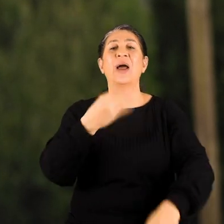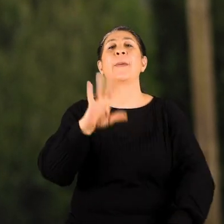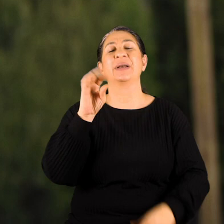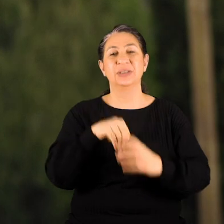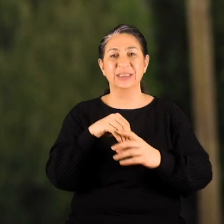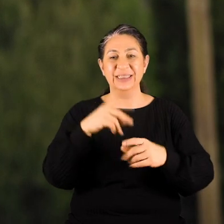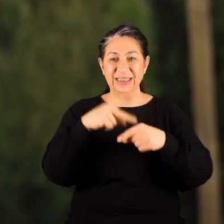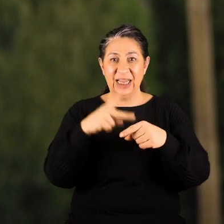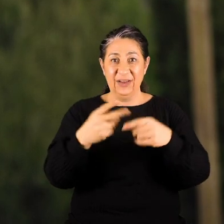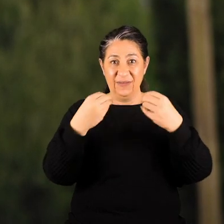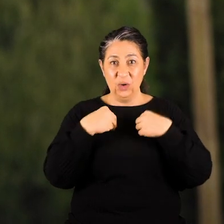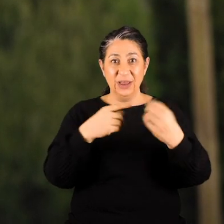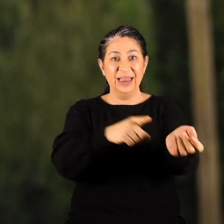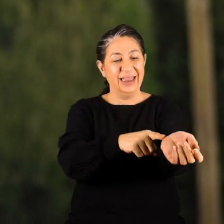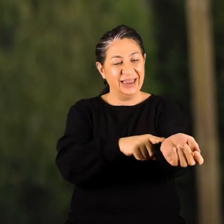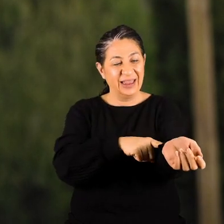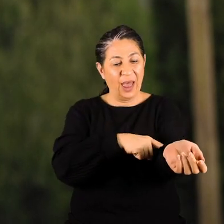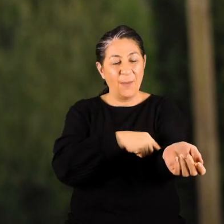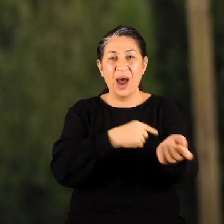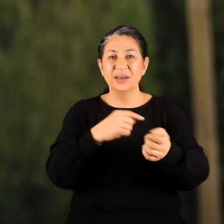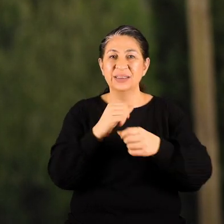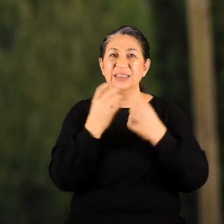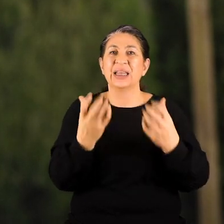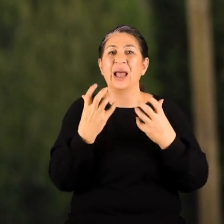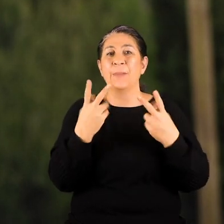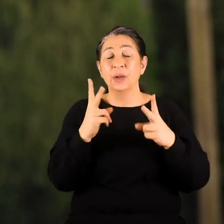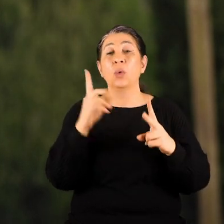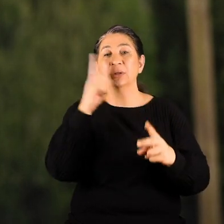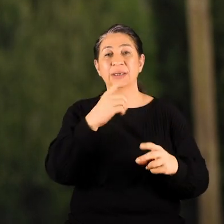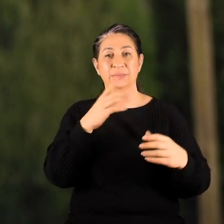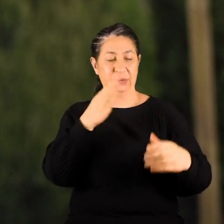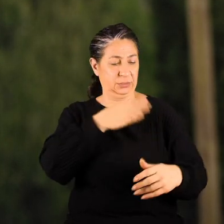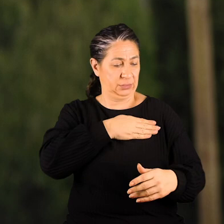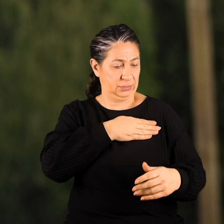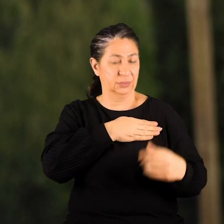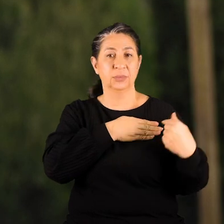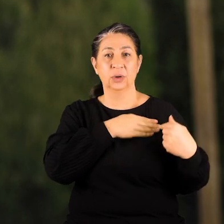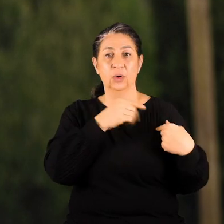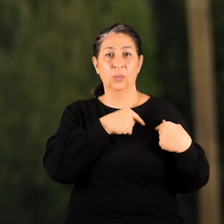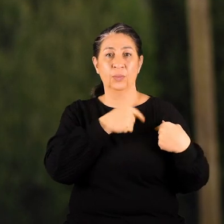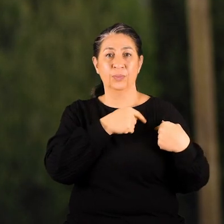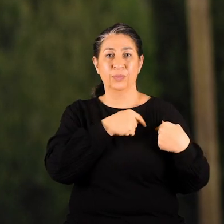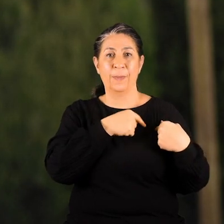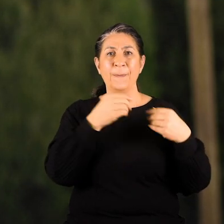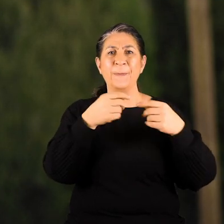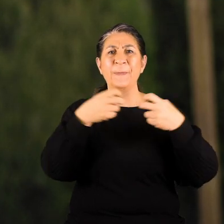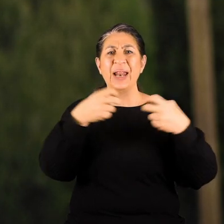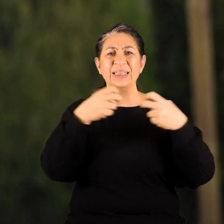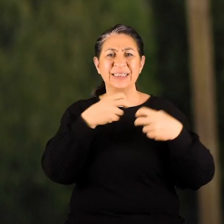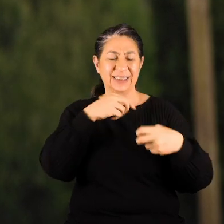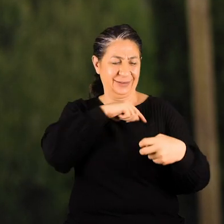çünkü zehir veriyorlar ve damarlarını ve oradaki dokuyu yakabiliyorlar. O yüzden direkt buradan bir plastik bir